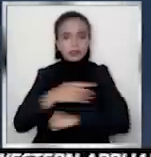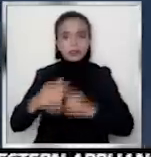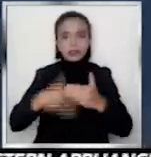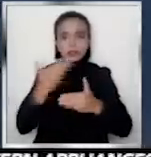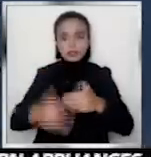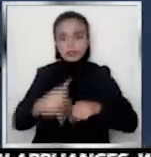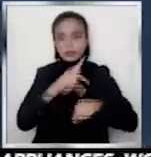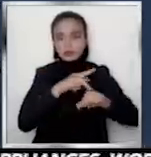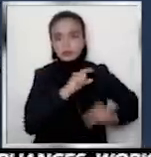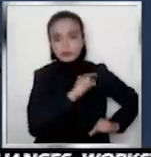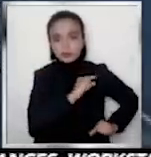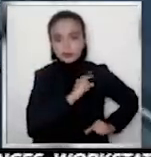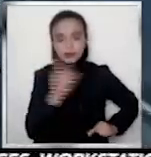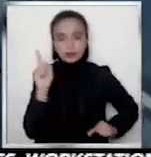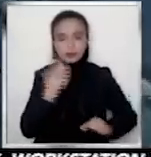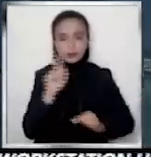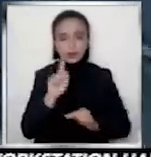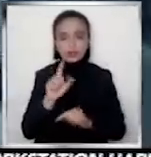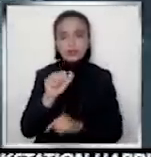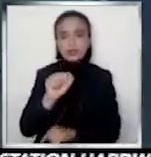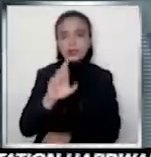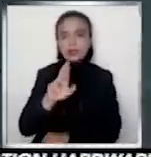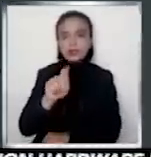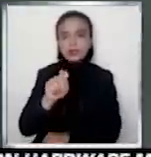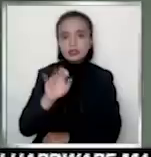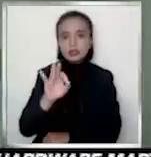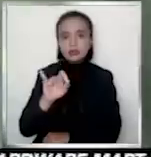artificial island sa Mischief Reef.